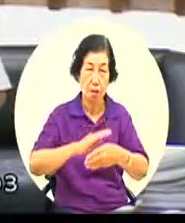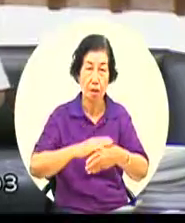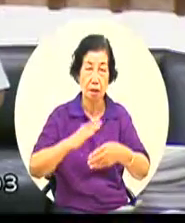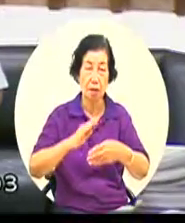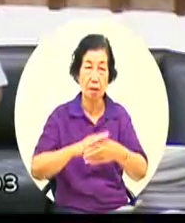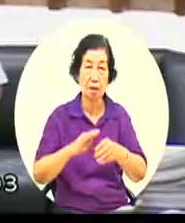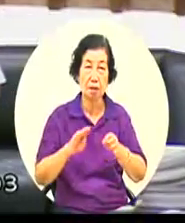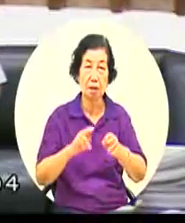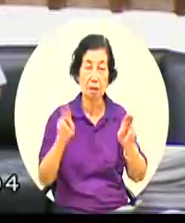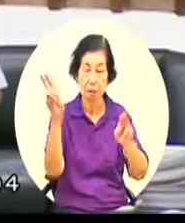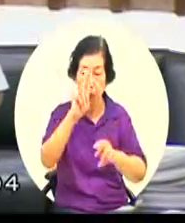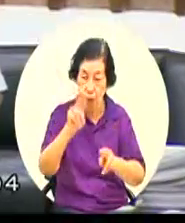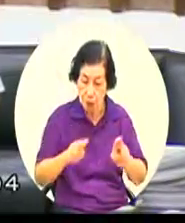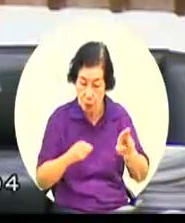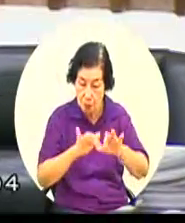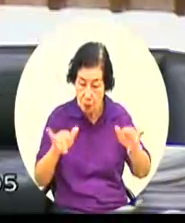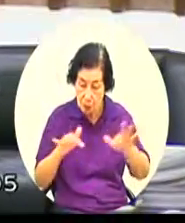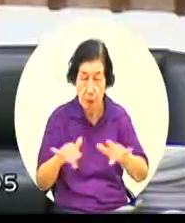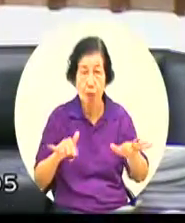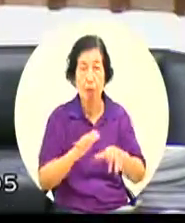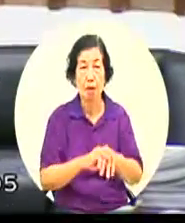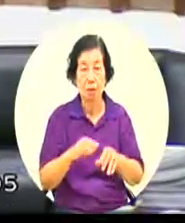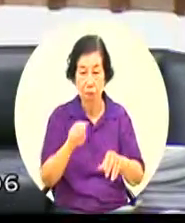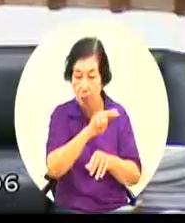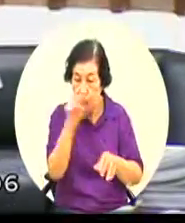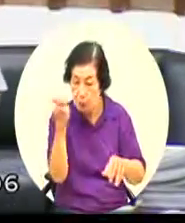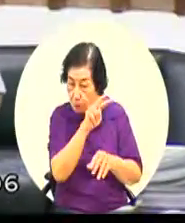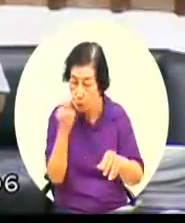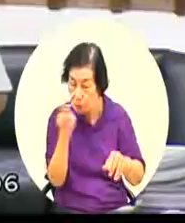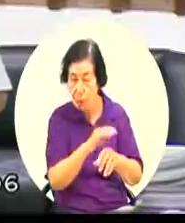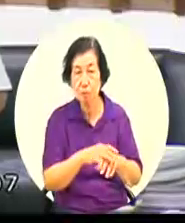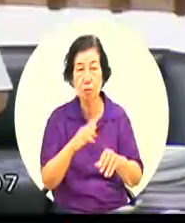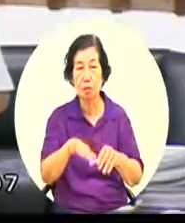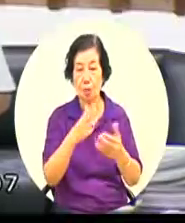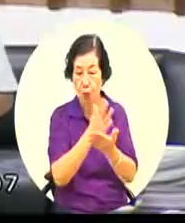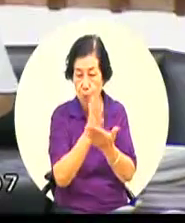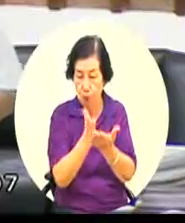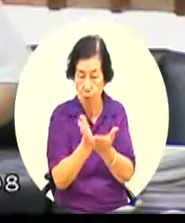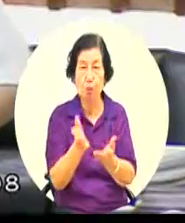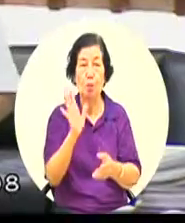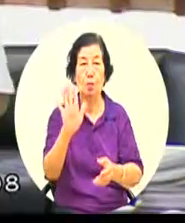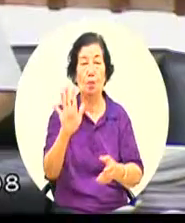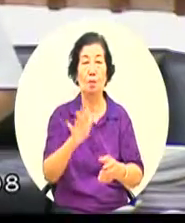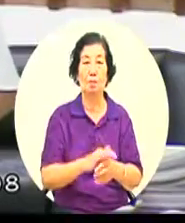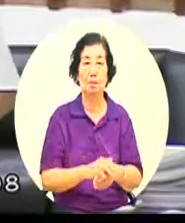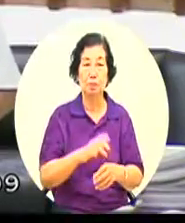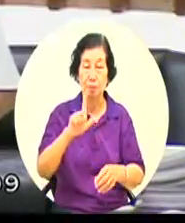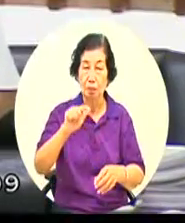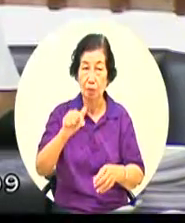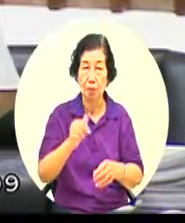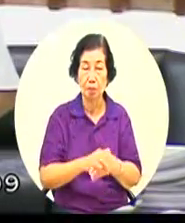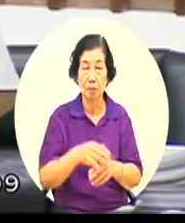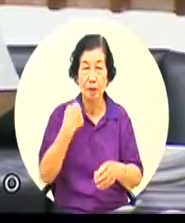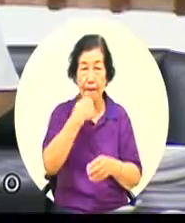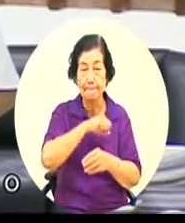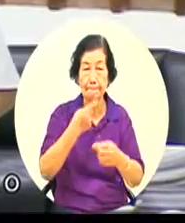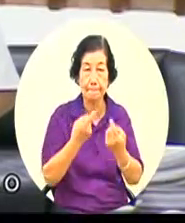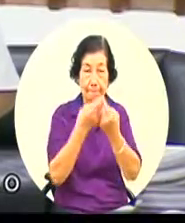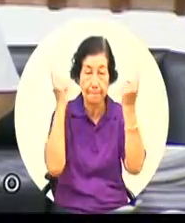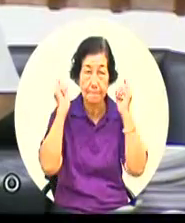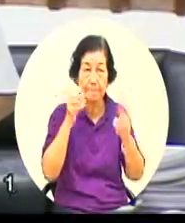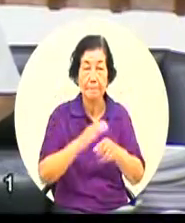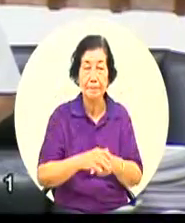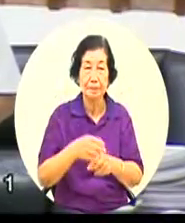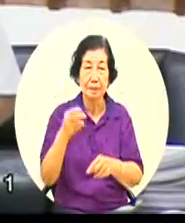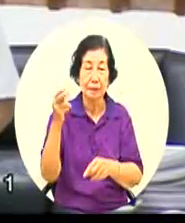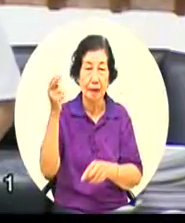打台大开放课程，然后宪法就跑出这个画面。这个老师呢是台大政治系的，叫